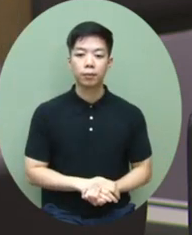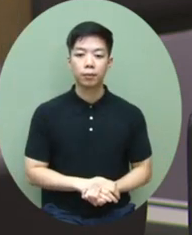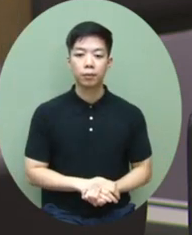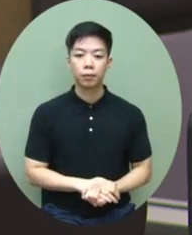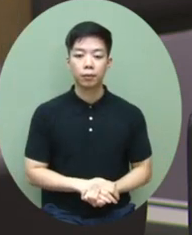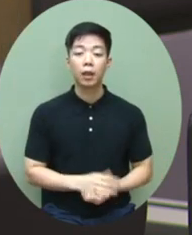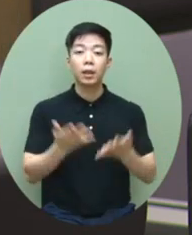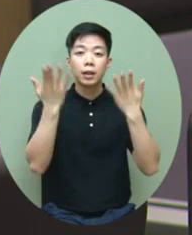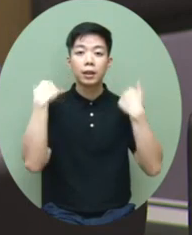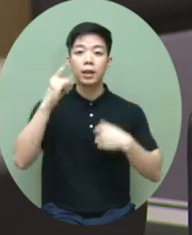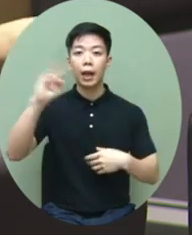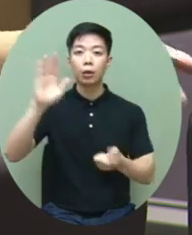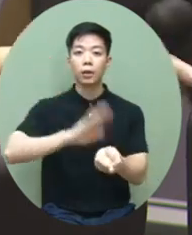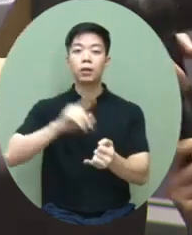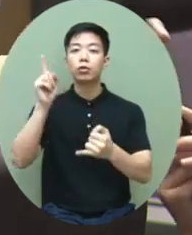入 ICU 咧？唔該。